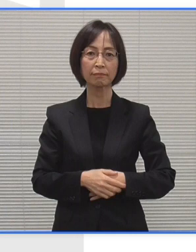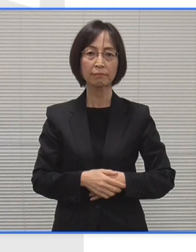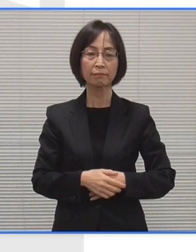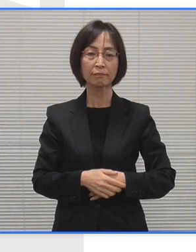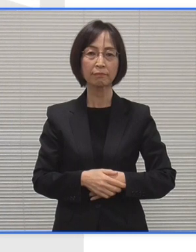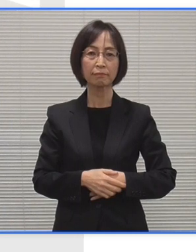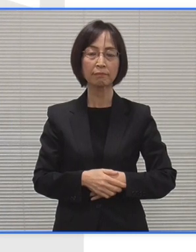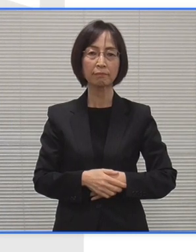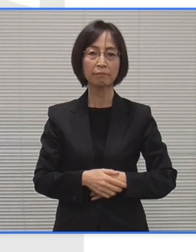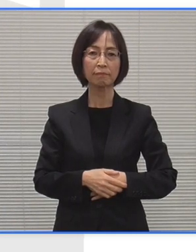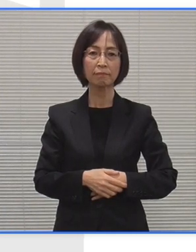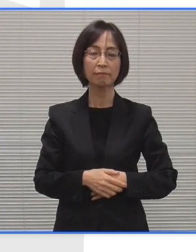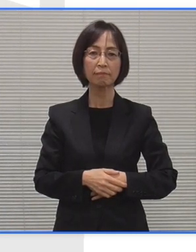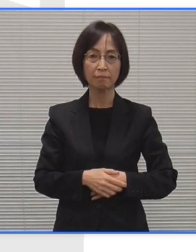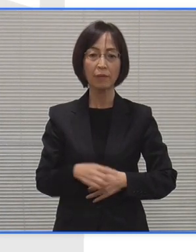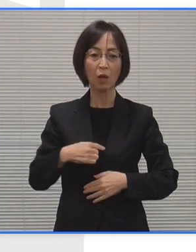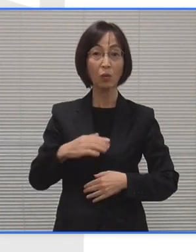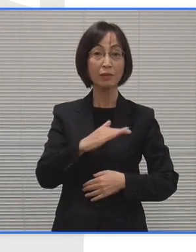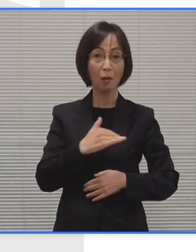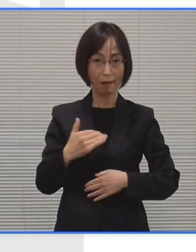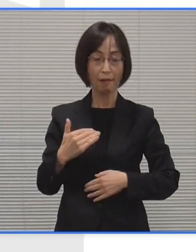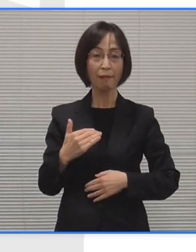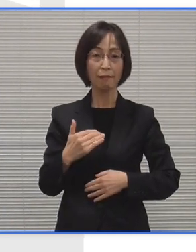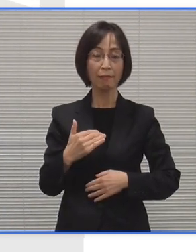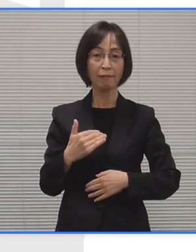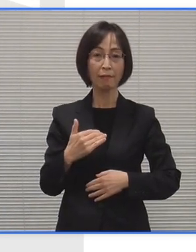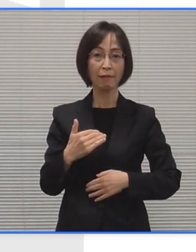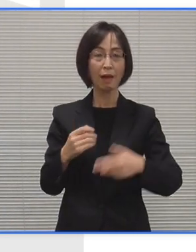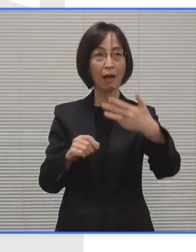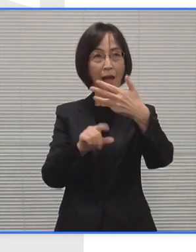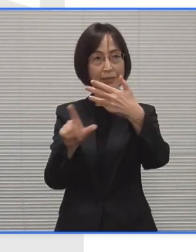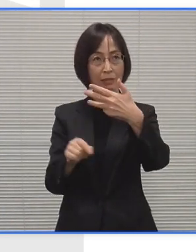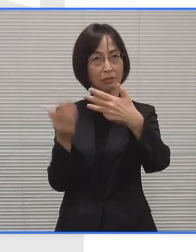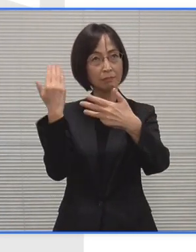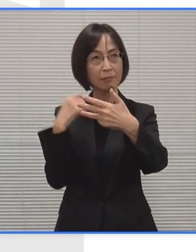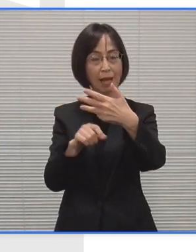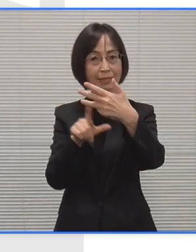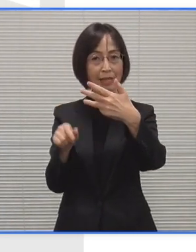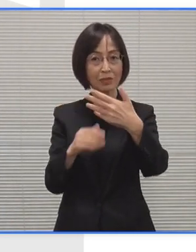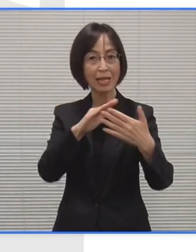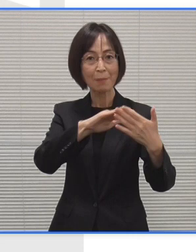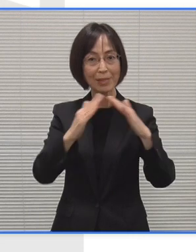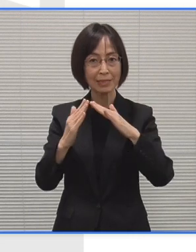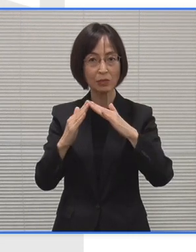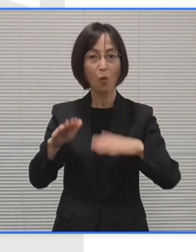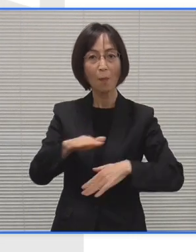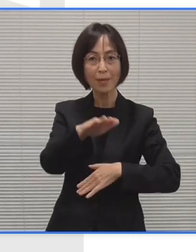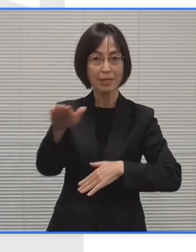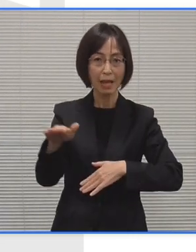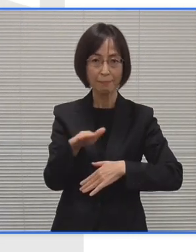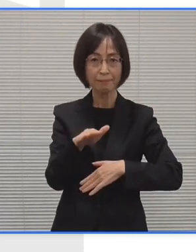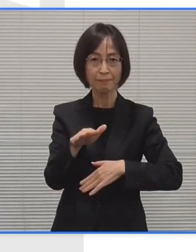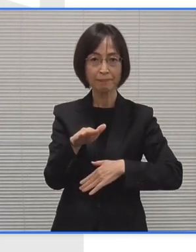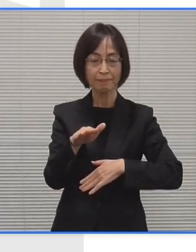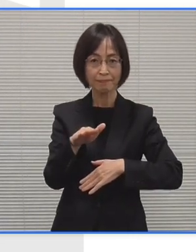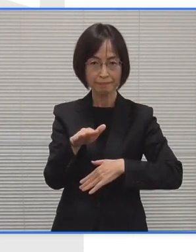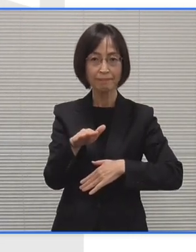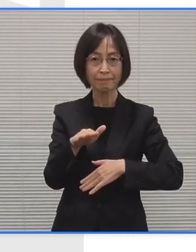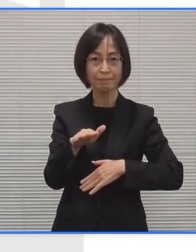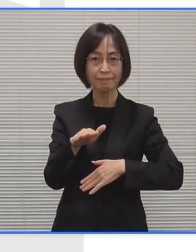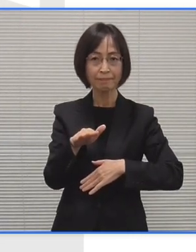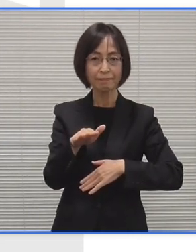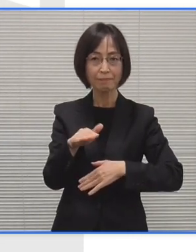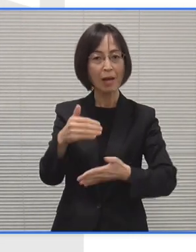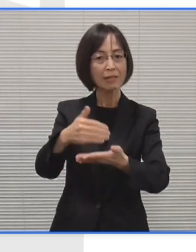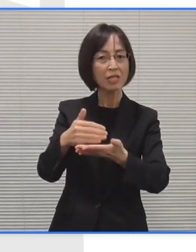でこちらは8月に町の皆様がご説明を受